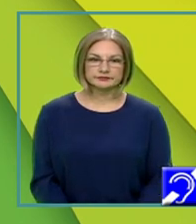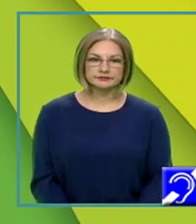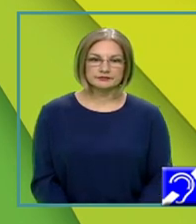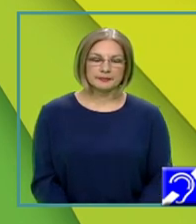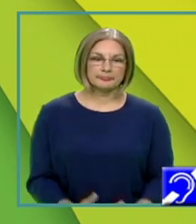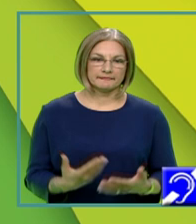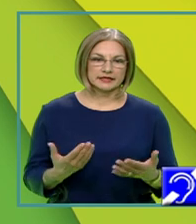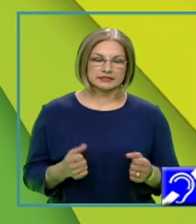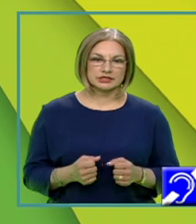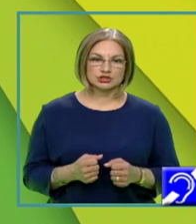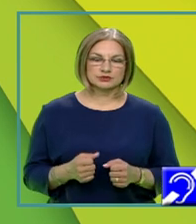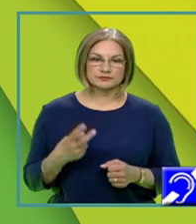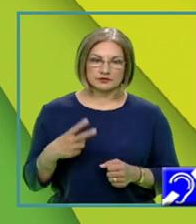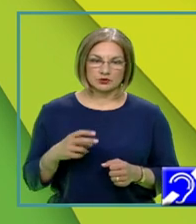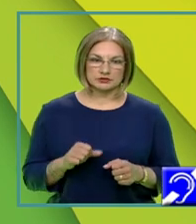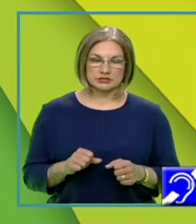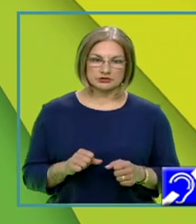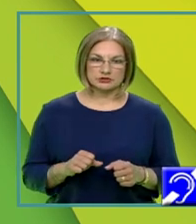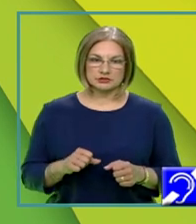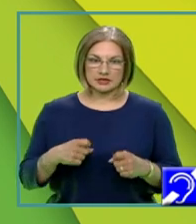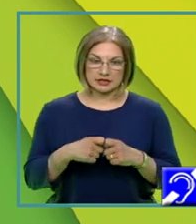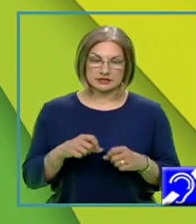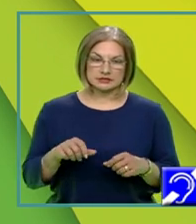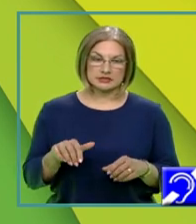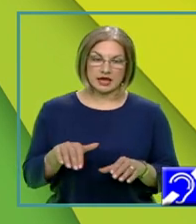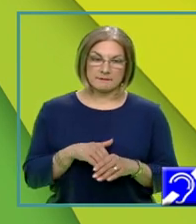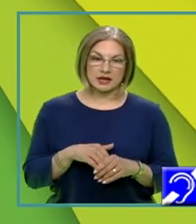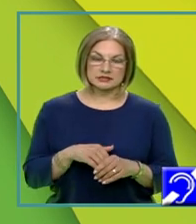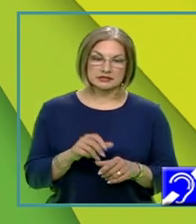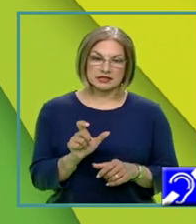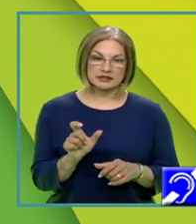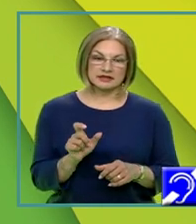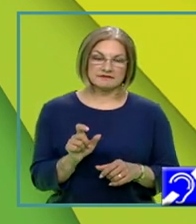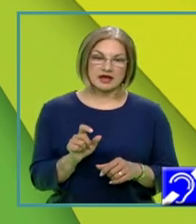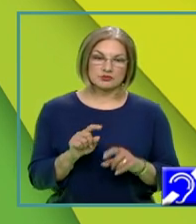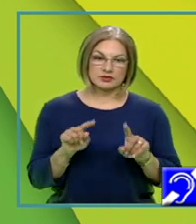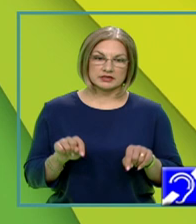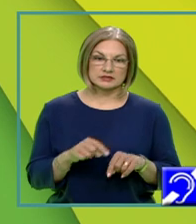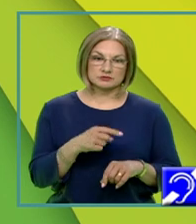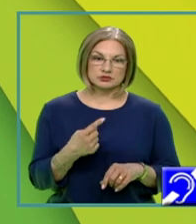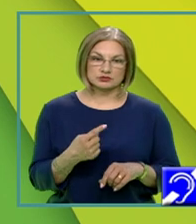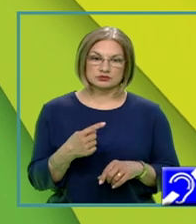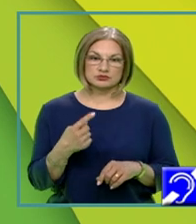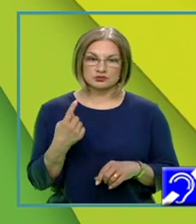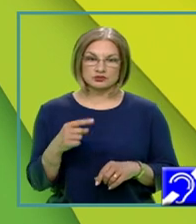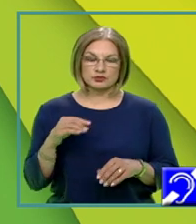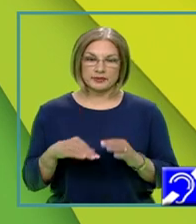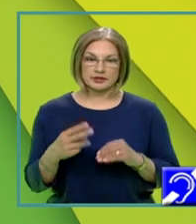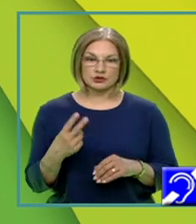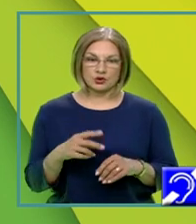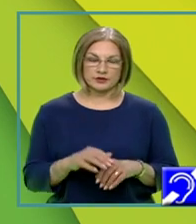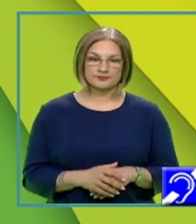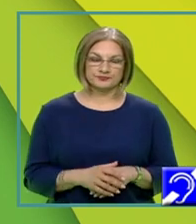deci în consecință x aparține intervalului închis minus 1 1 pe 2 ani aceea